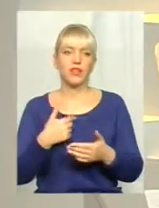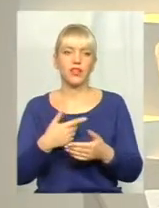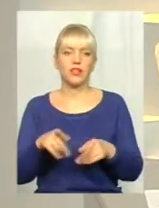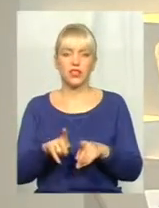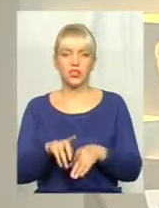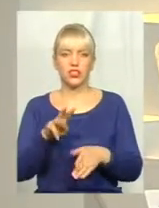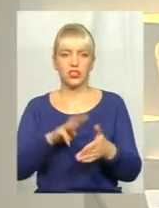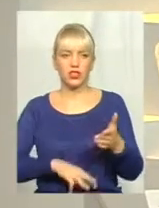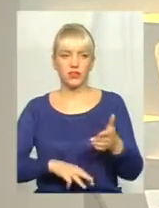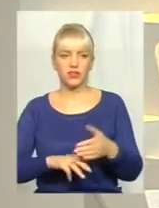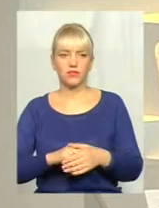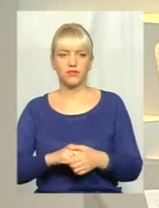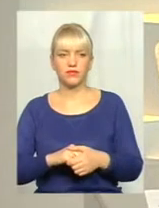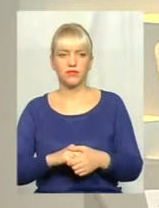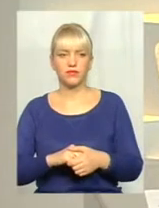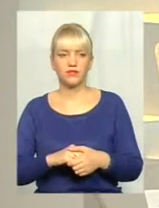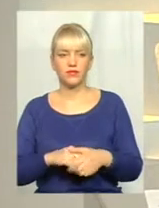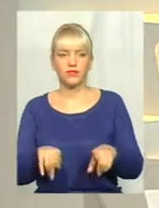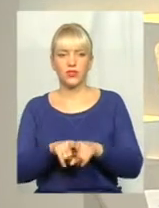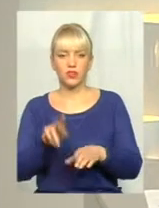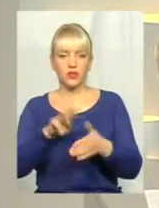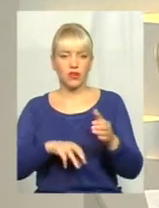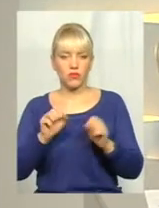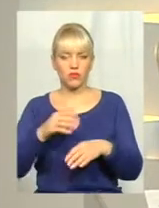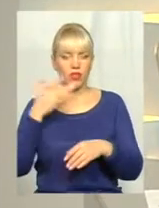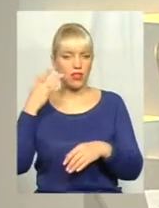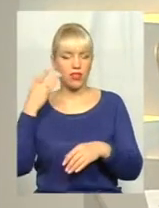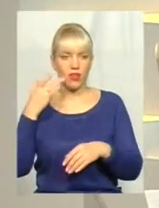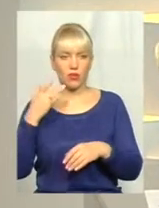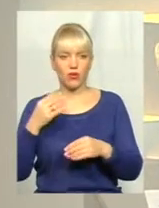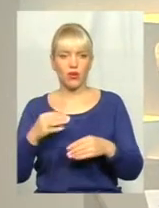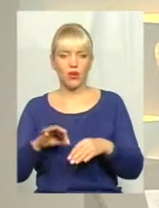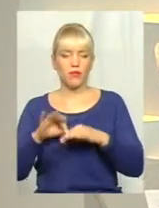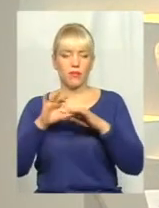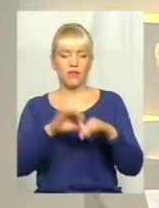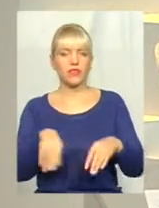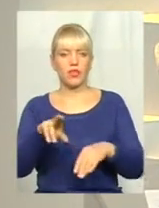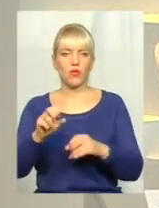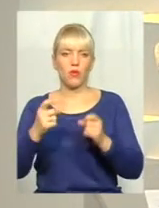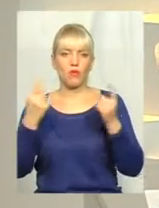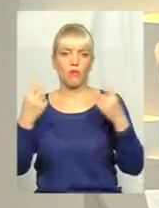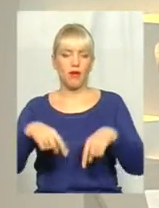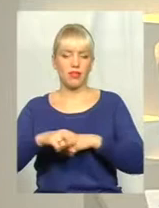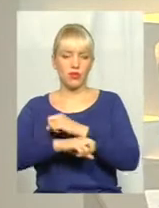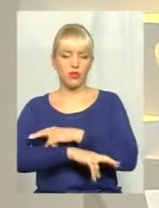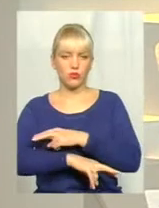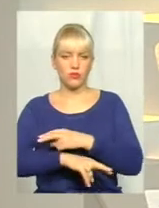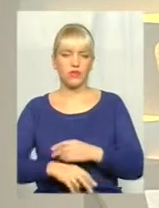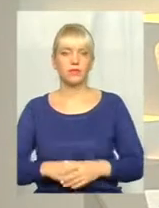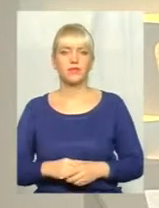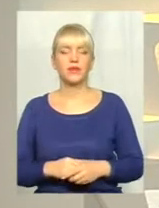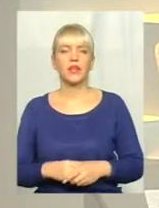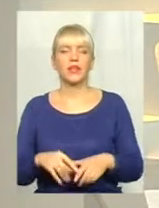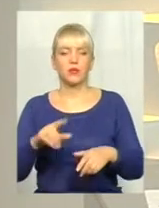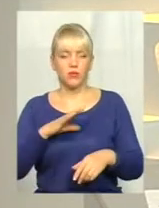штраф, таким штрафом можна дуже легко привести до банкрутства. Звичайно. Такі